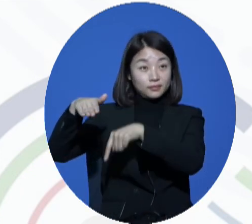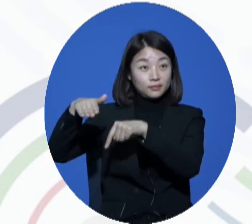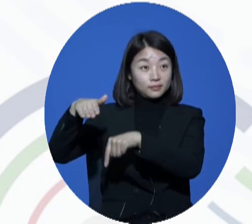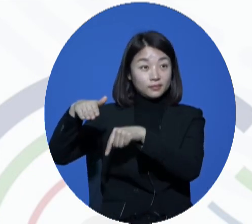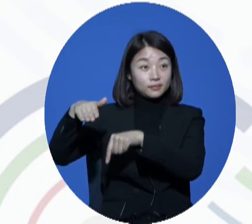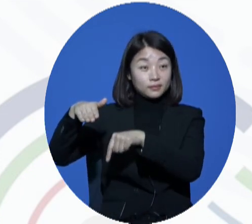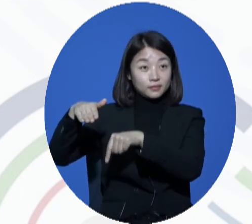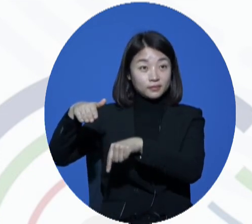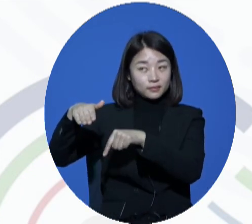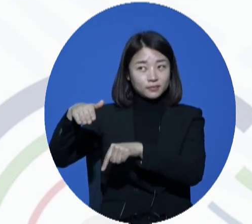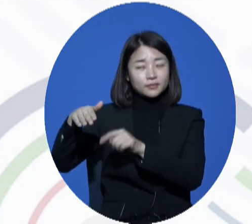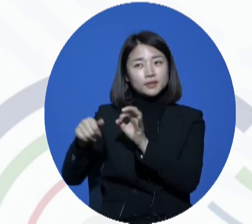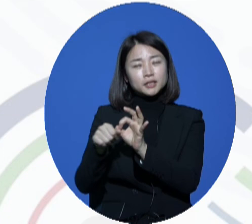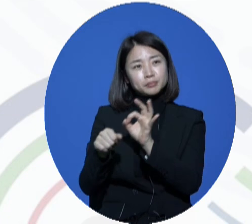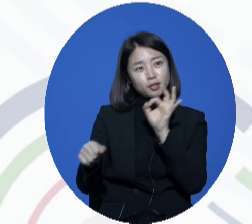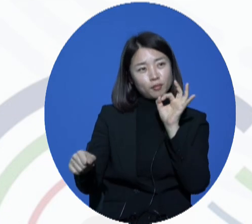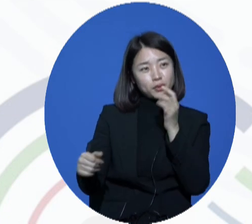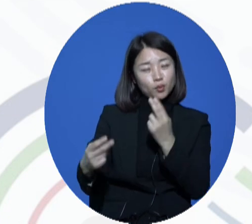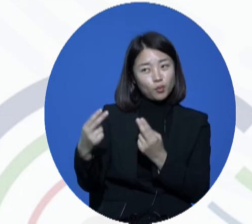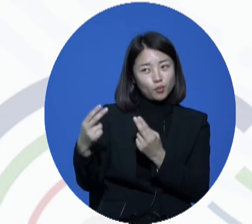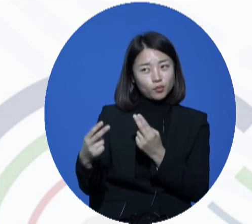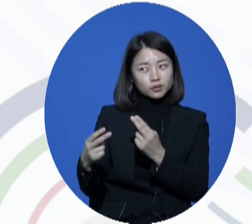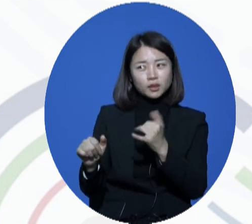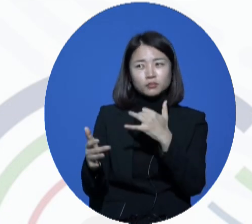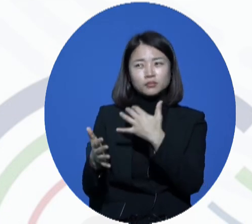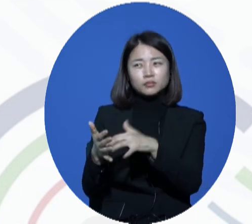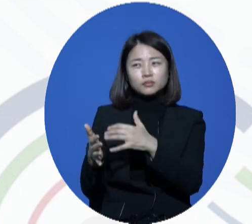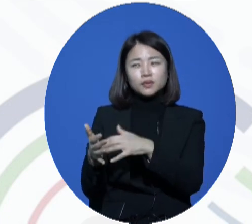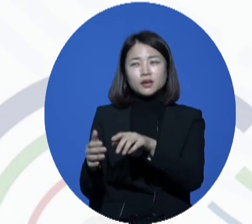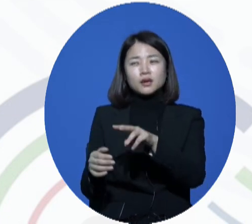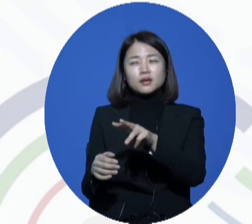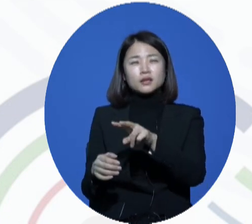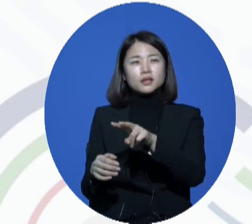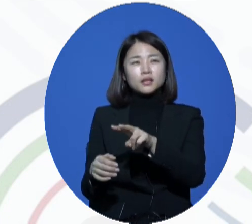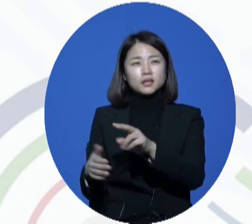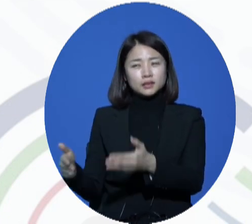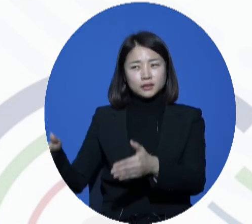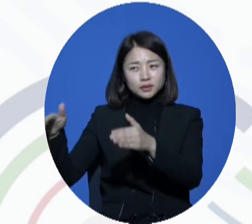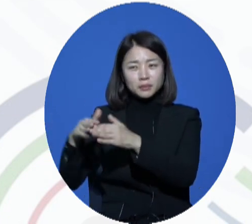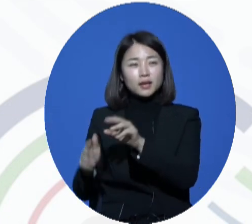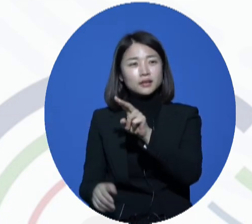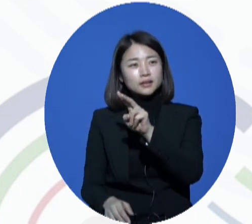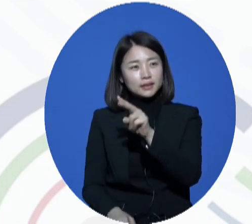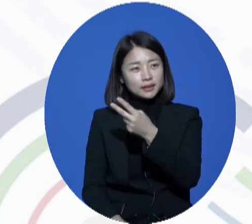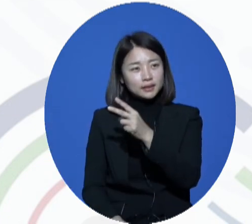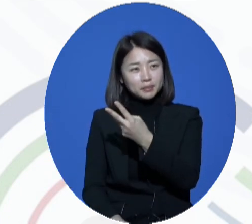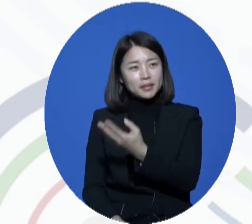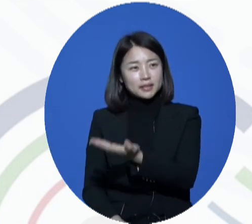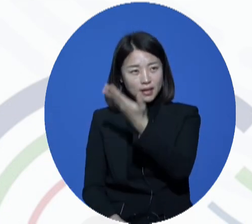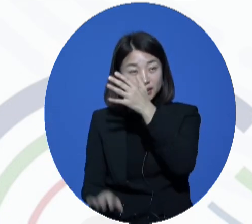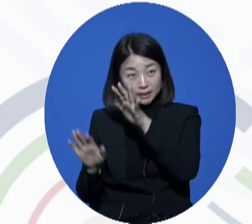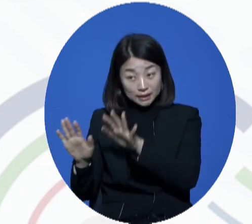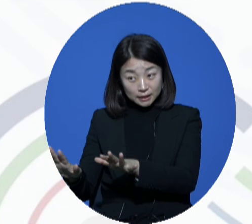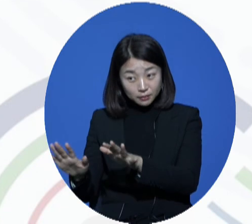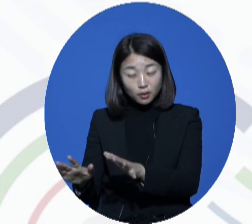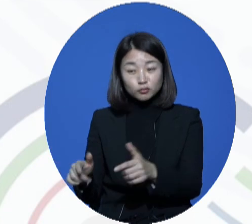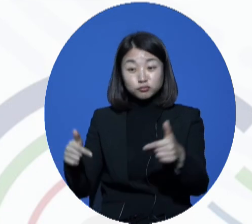규모를 보면은 10년 전 같은 경우는 수백 명이 하나의 시설에 살곤 했습니다. 그런데 지금은